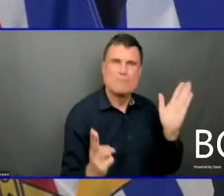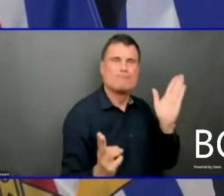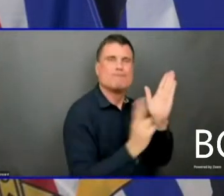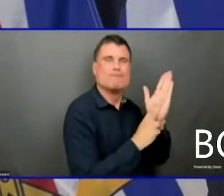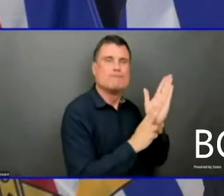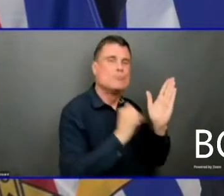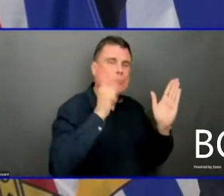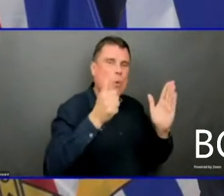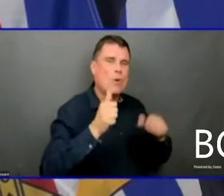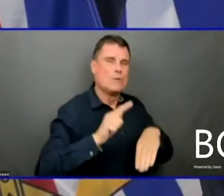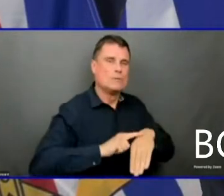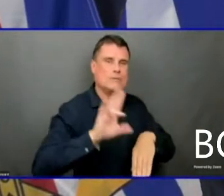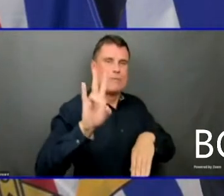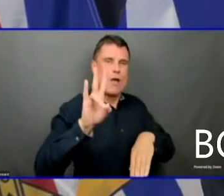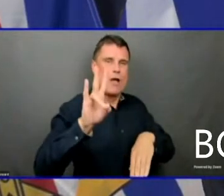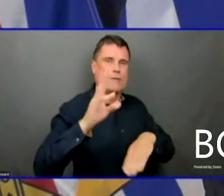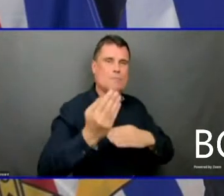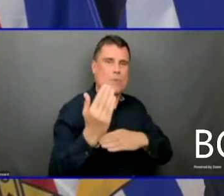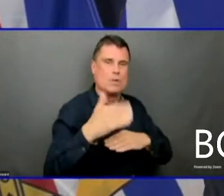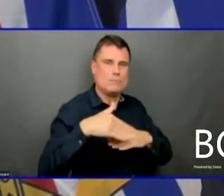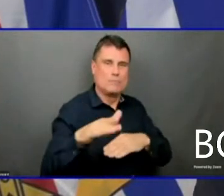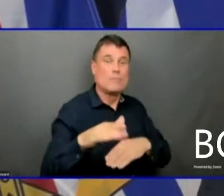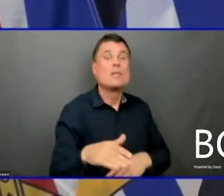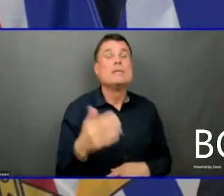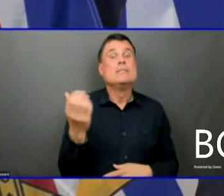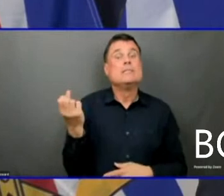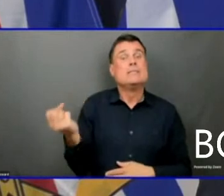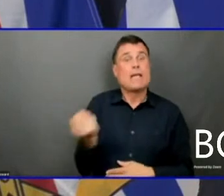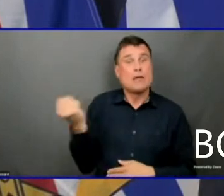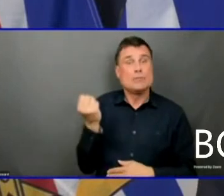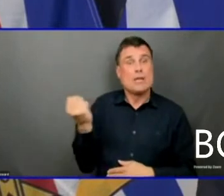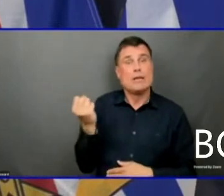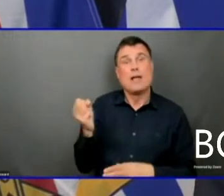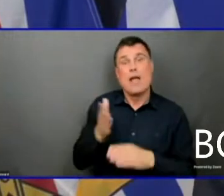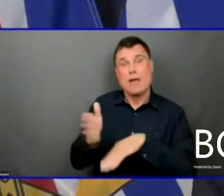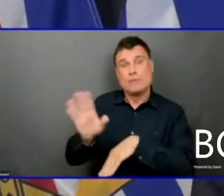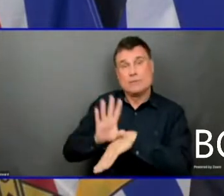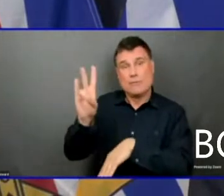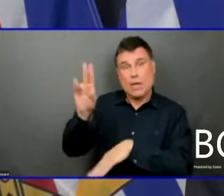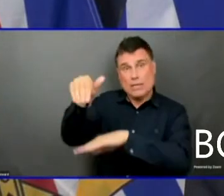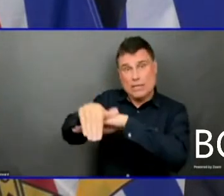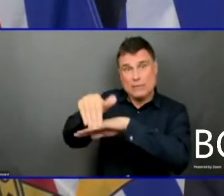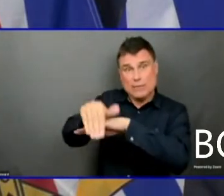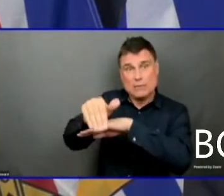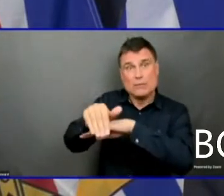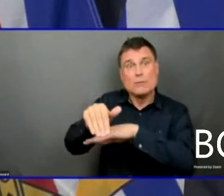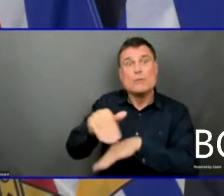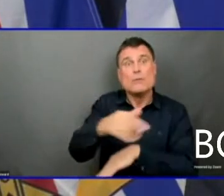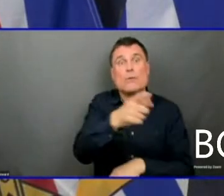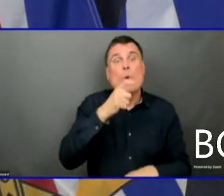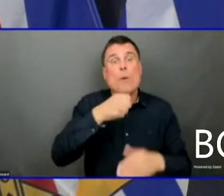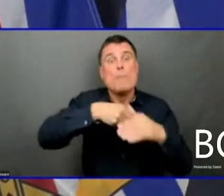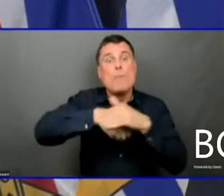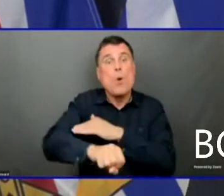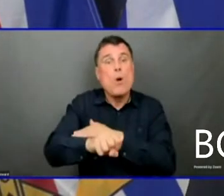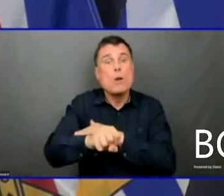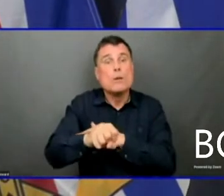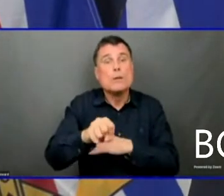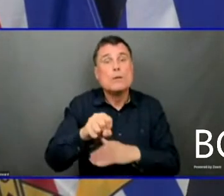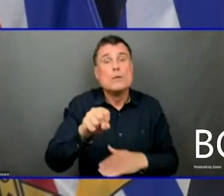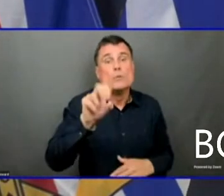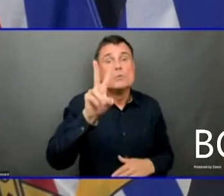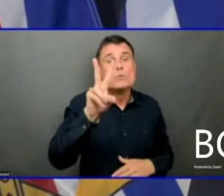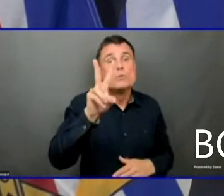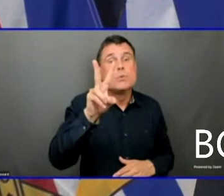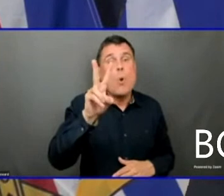错了吗？不是各个年龄阶段都可以注册。那现在是25岁，那么可能接下来就是